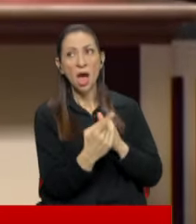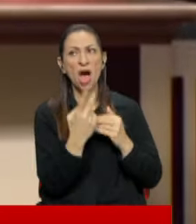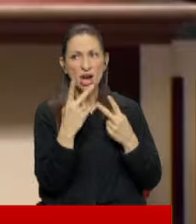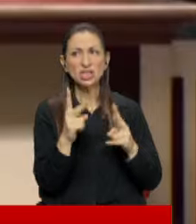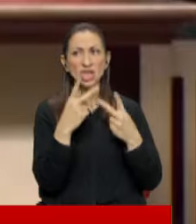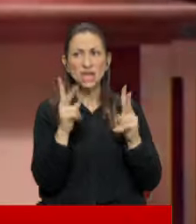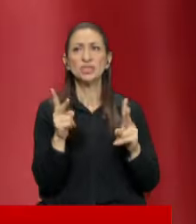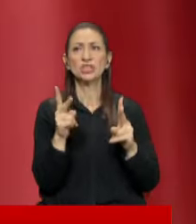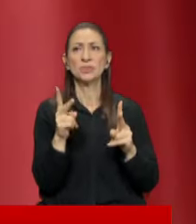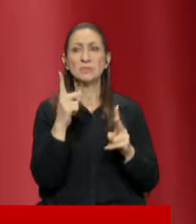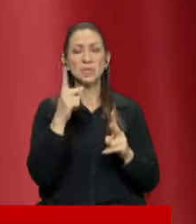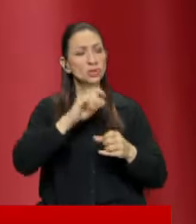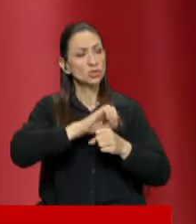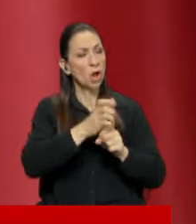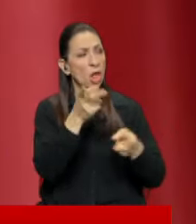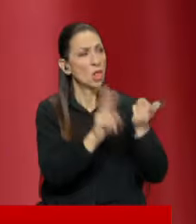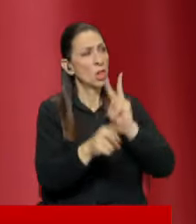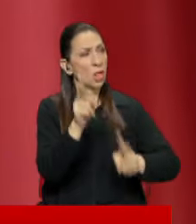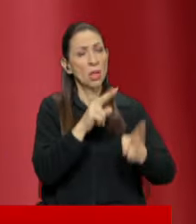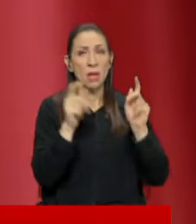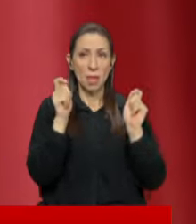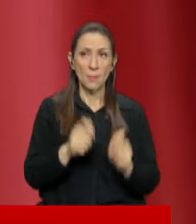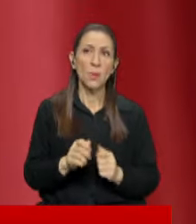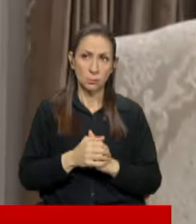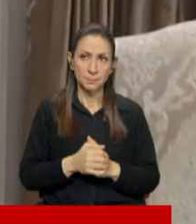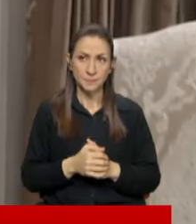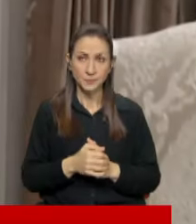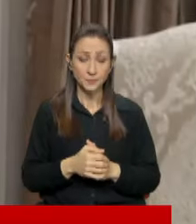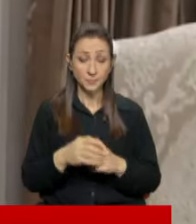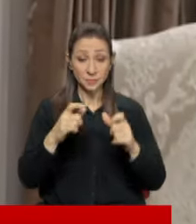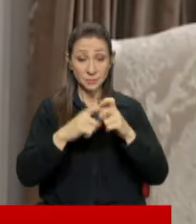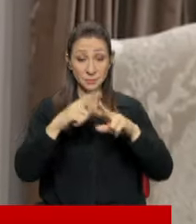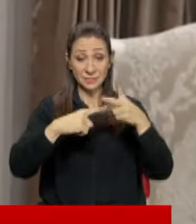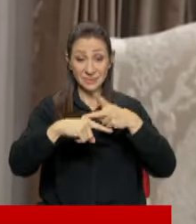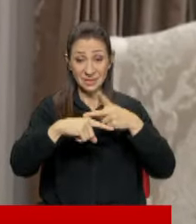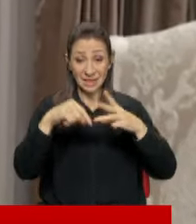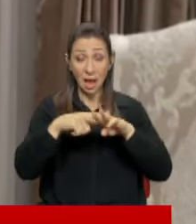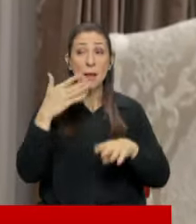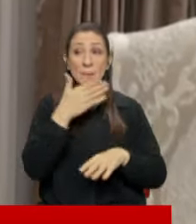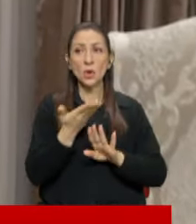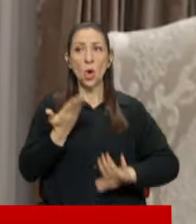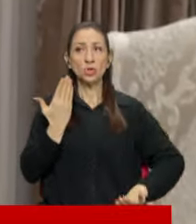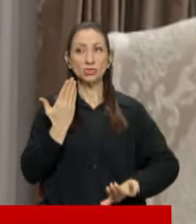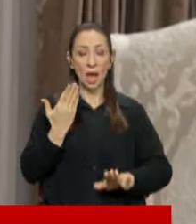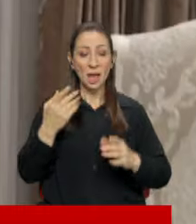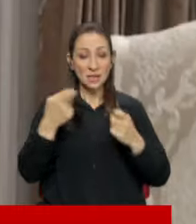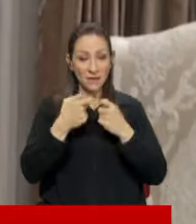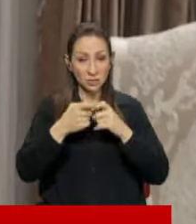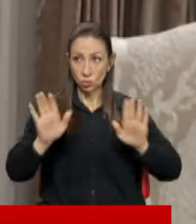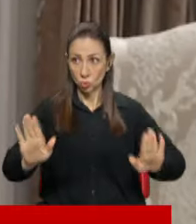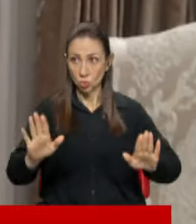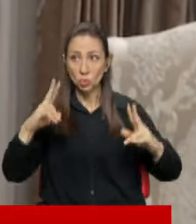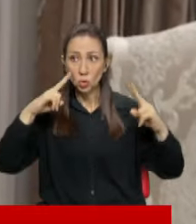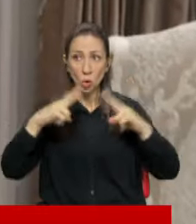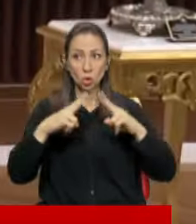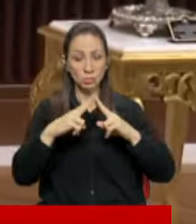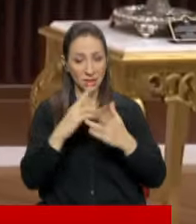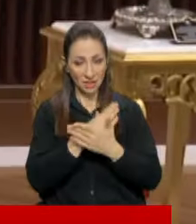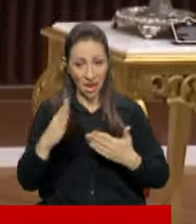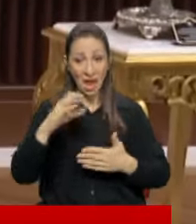apaçık bir soykırım uygulamaktadır. Gazze'de Ramazan ayı öncesinde ateşkes konusunda tarafların görüşmeleri